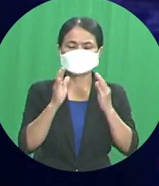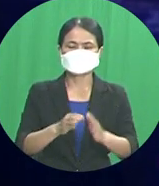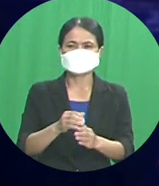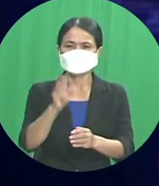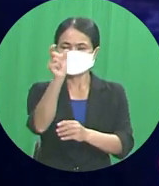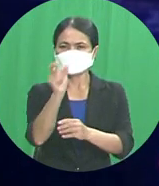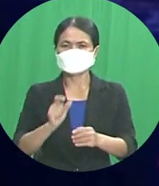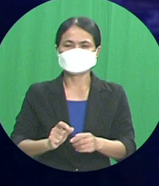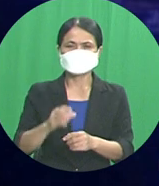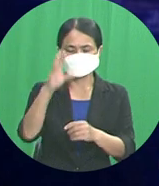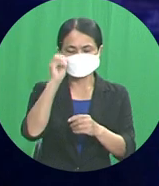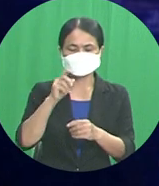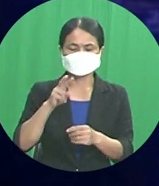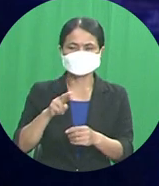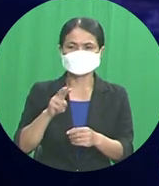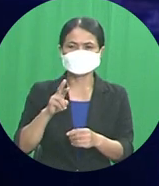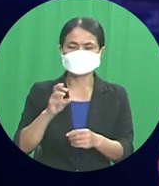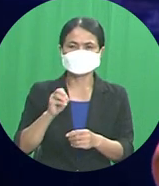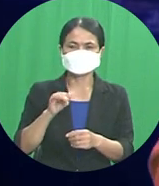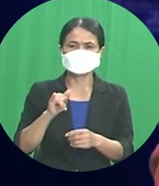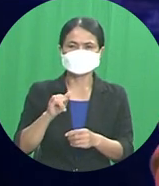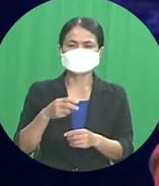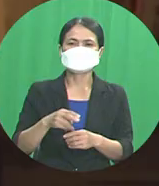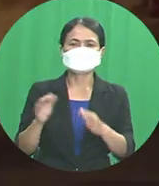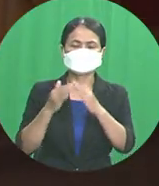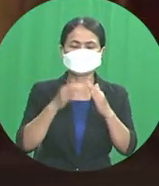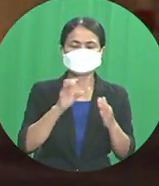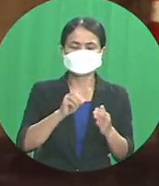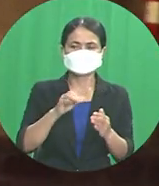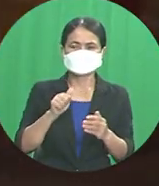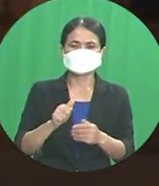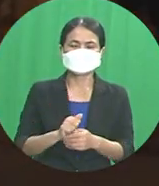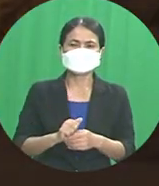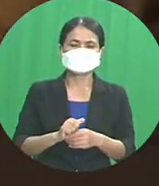អ៊ីតាលីលោកម៉ារីយ៉ូដ្រាហ៊ីក្នុងទីក្រុងម៉ាត់សៃ